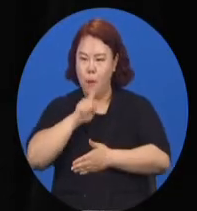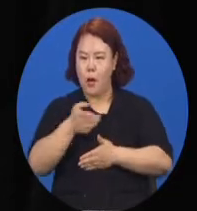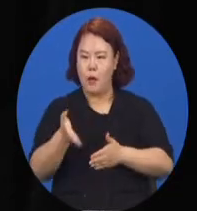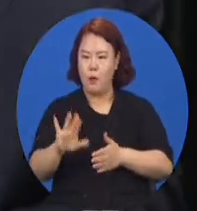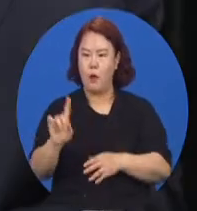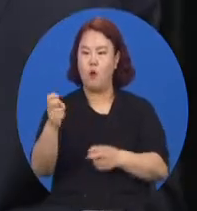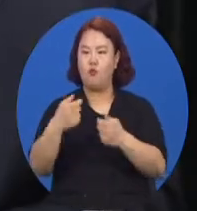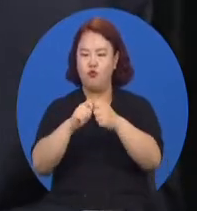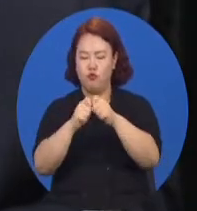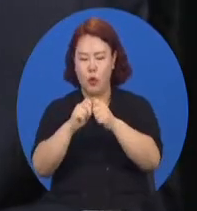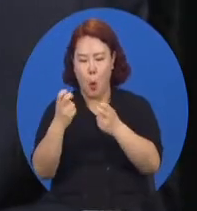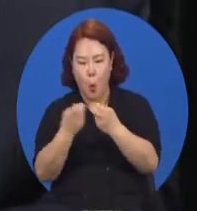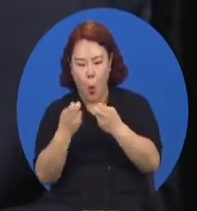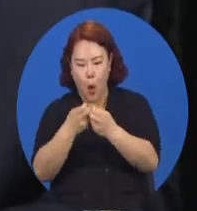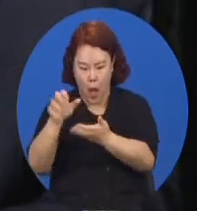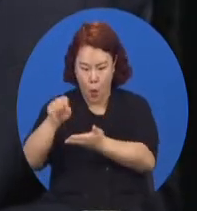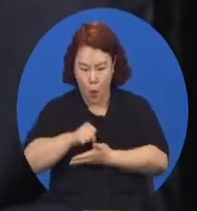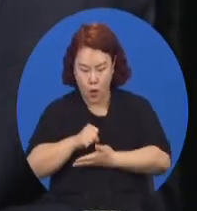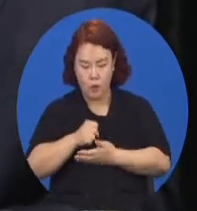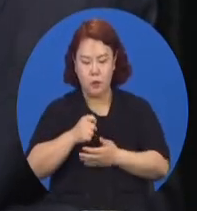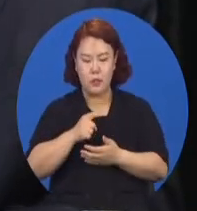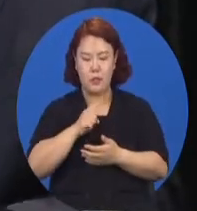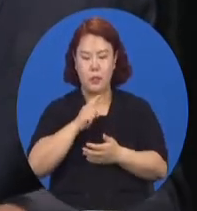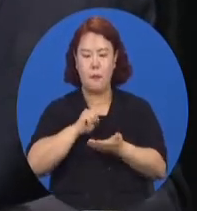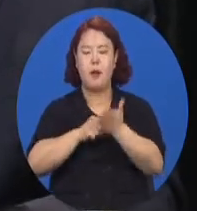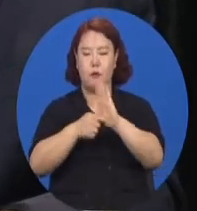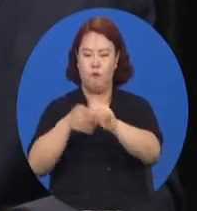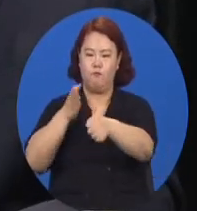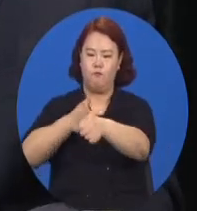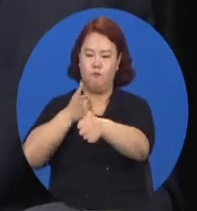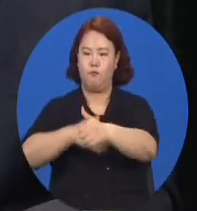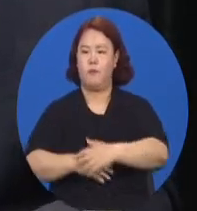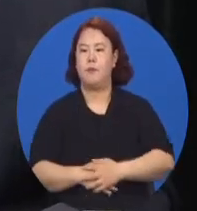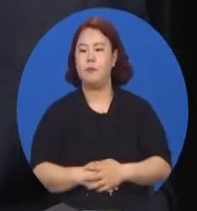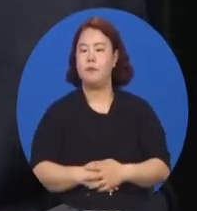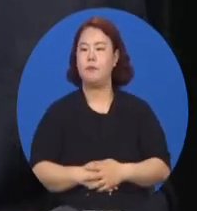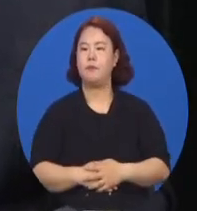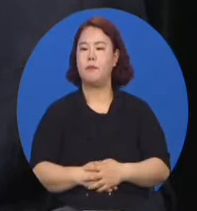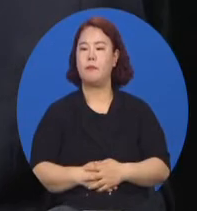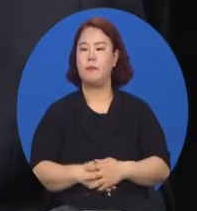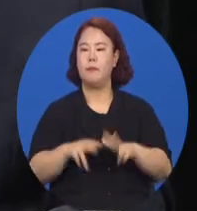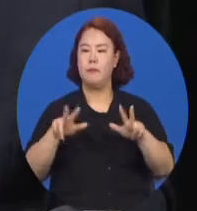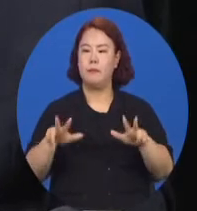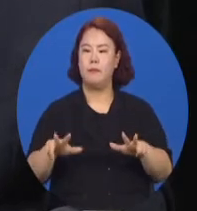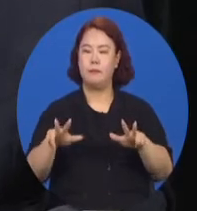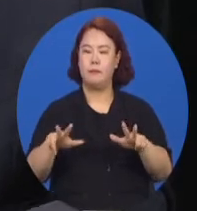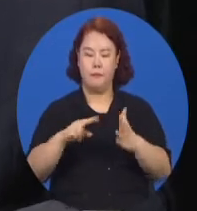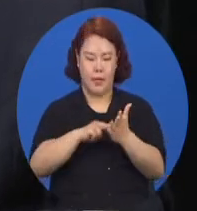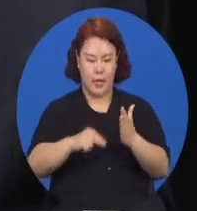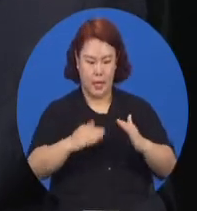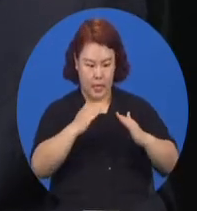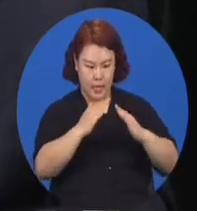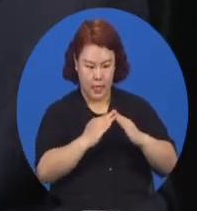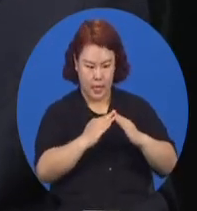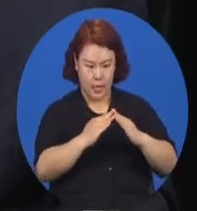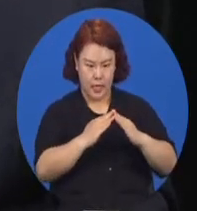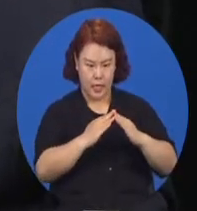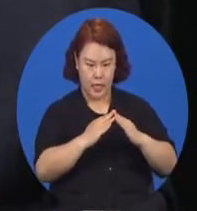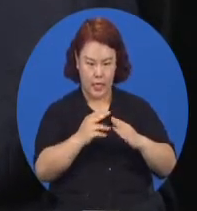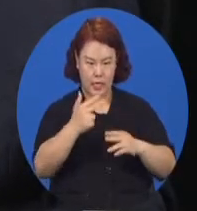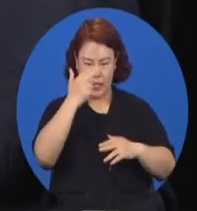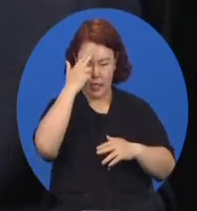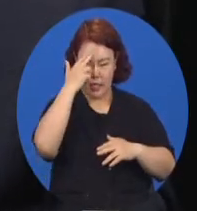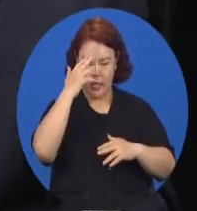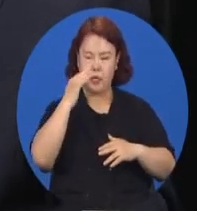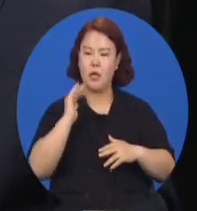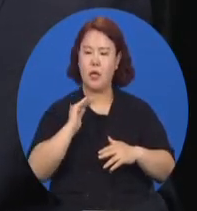구체적으로 어떻게 유치하실 건지 밝혀주시기 바랍니다. 예. 지금 우리 단양의 옛